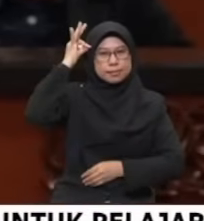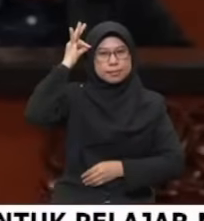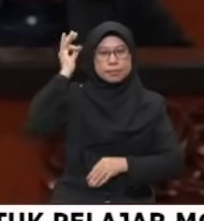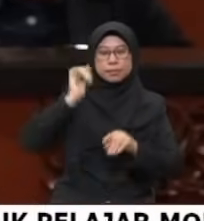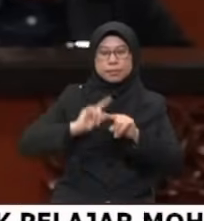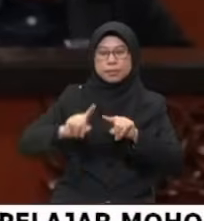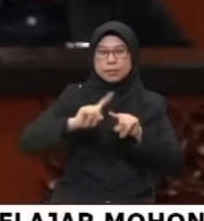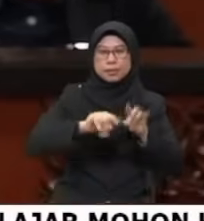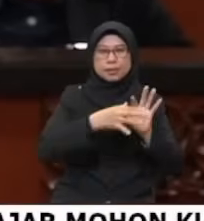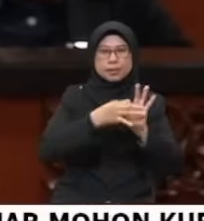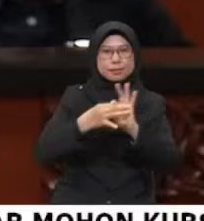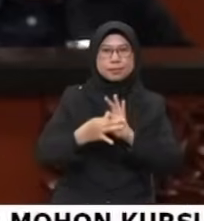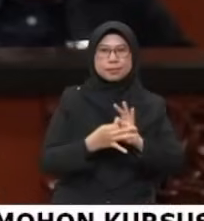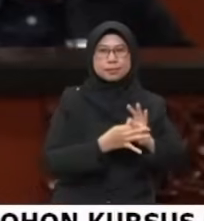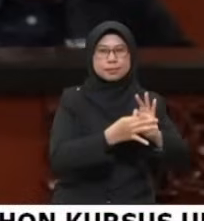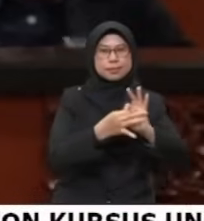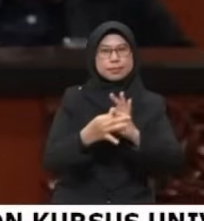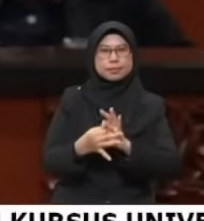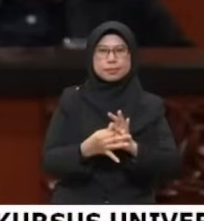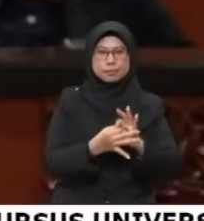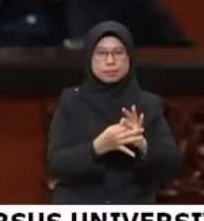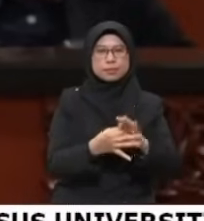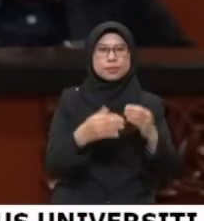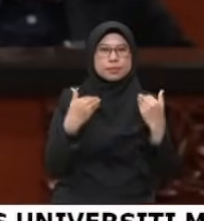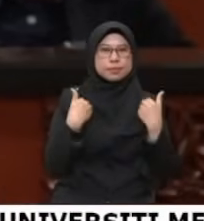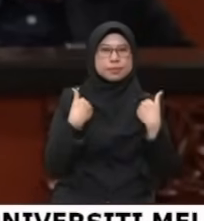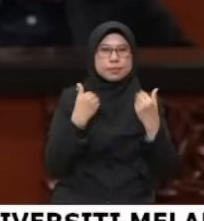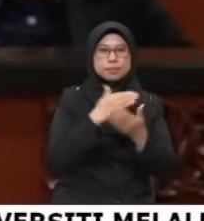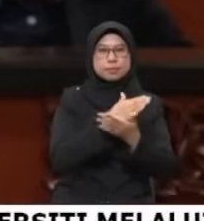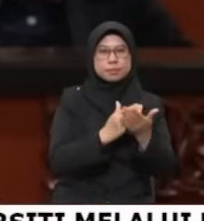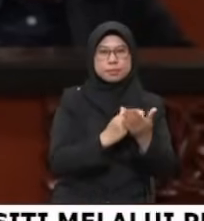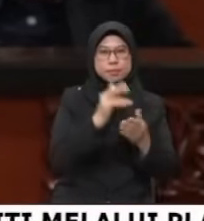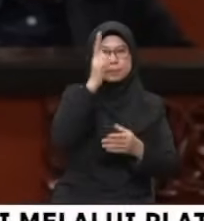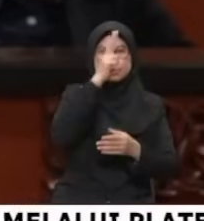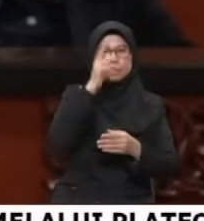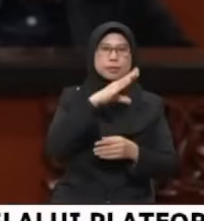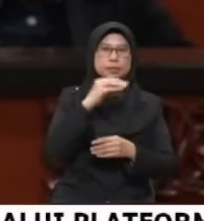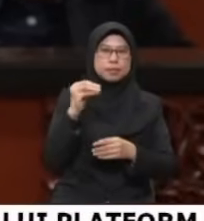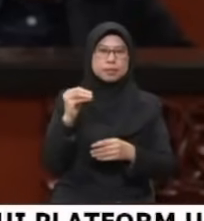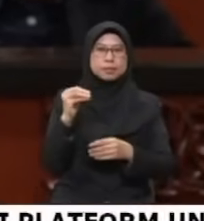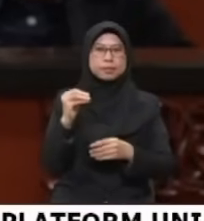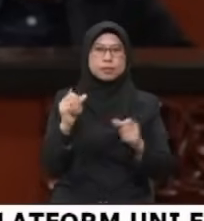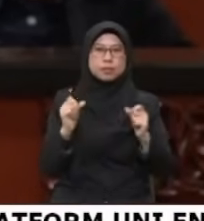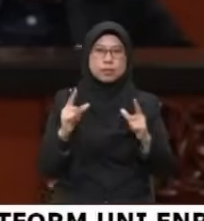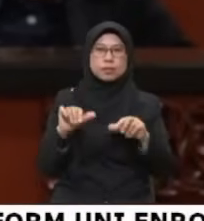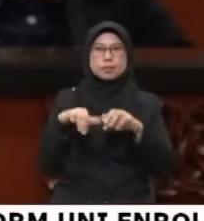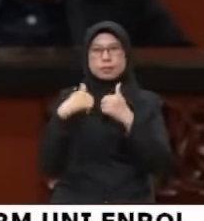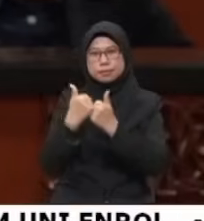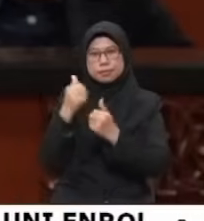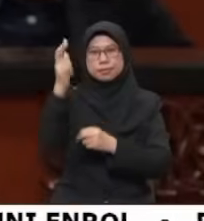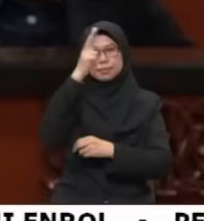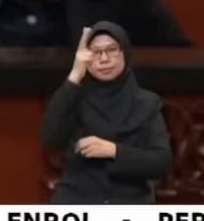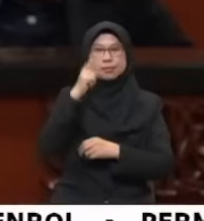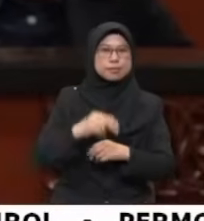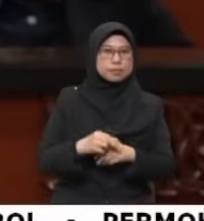pelbagai kerjasama telah dijalankan oleh pihak Kementerian dengan pihak swasta dan agensi kerajaan yang lain dalam usaha meneroka